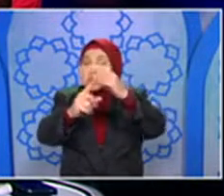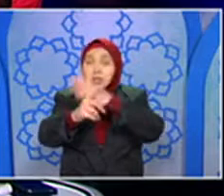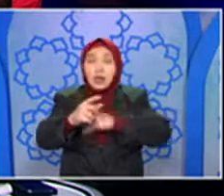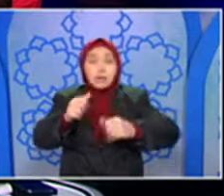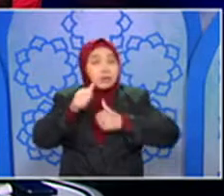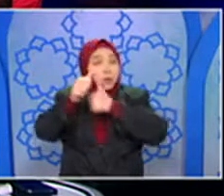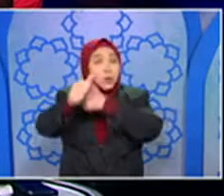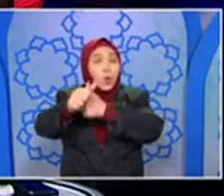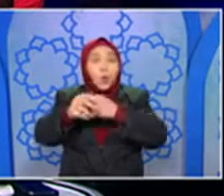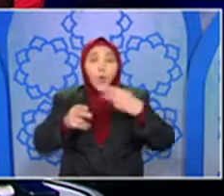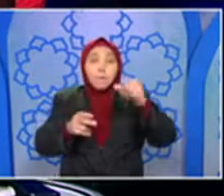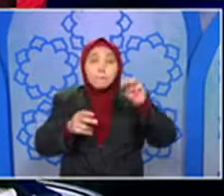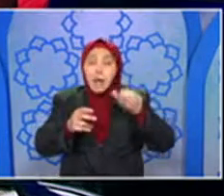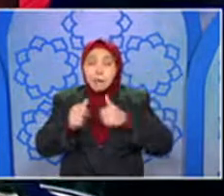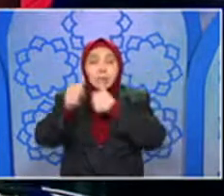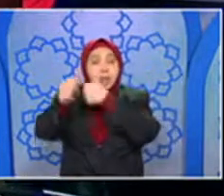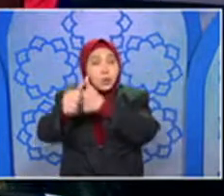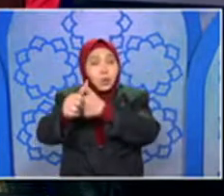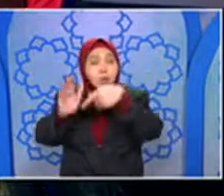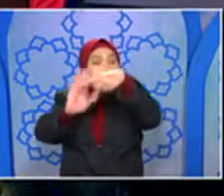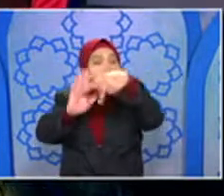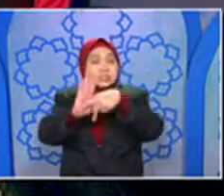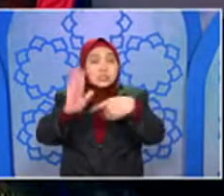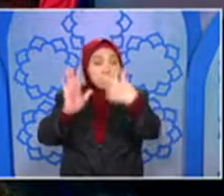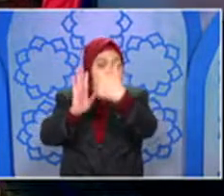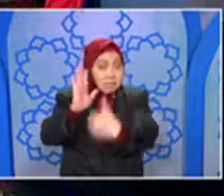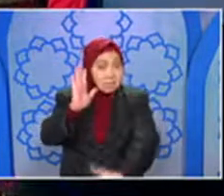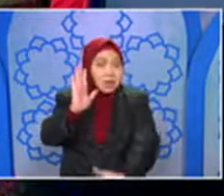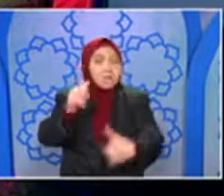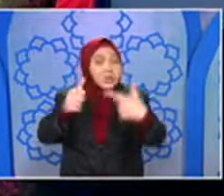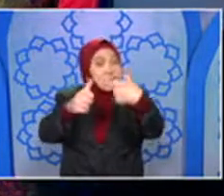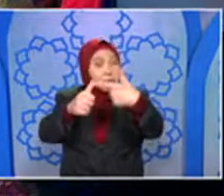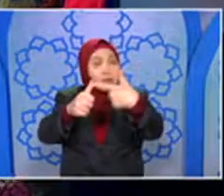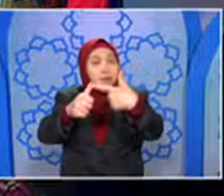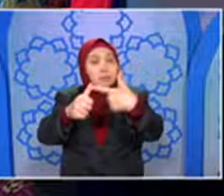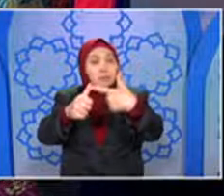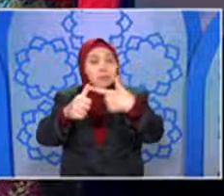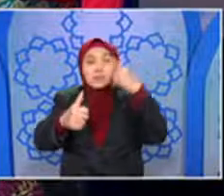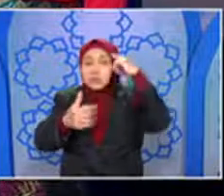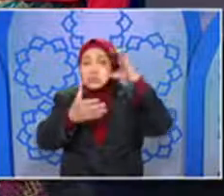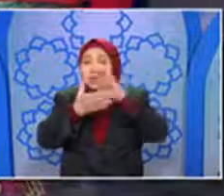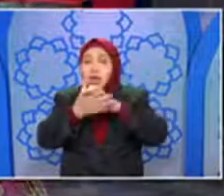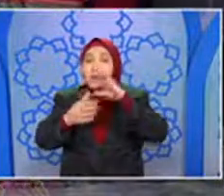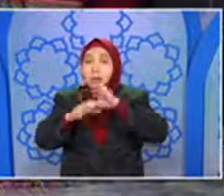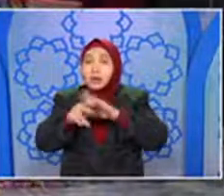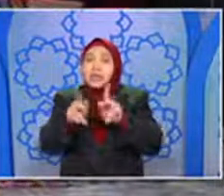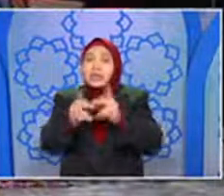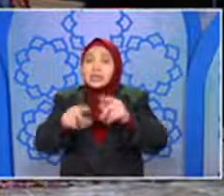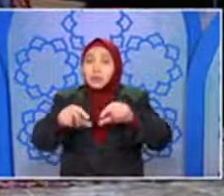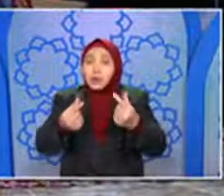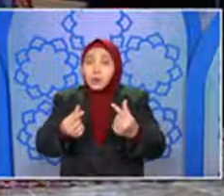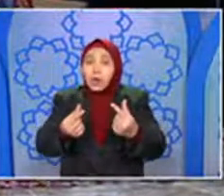ummah, berdasarkan prinsip berikut. Pertama, kepercayaan kepada kitab